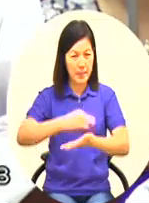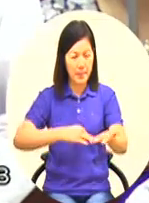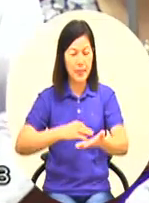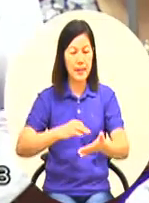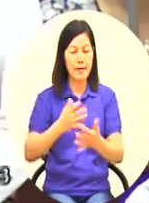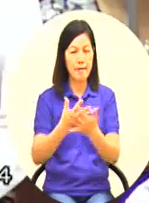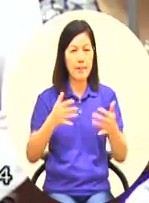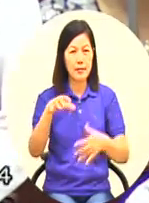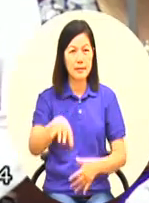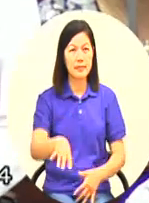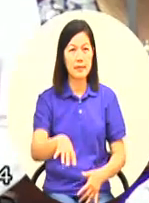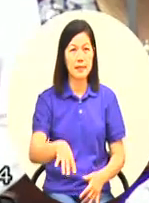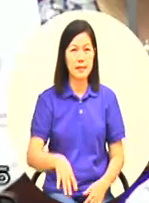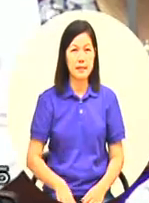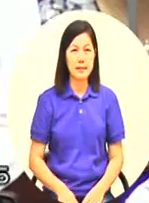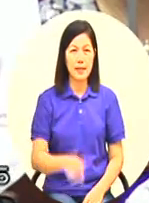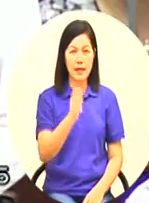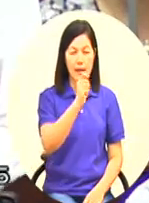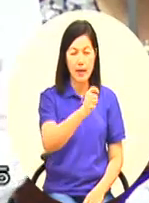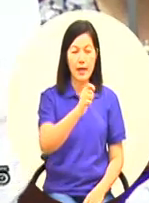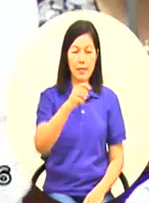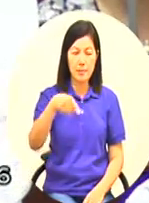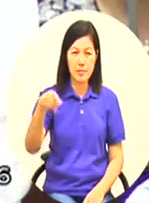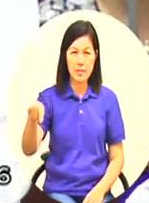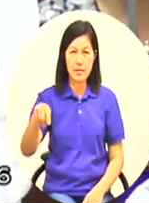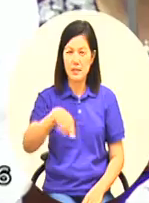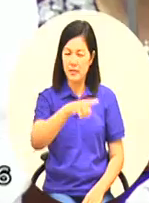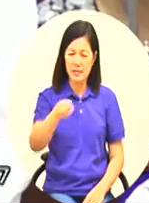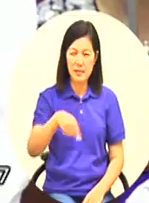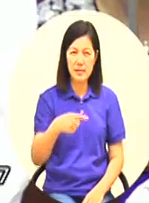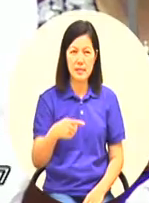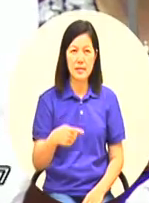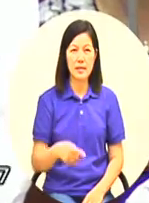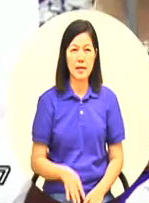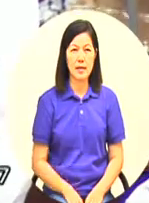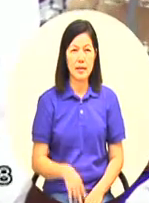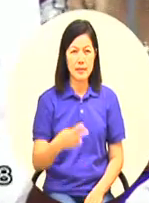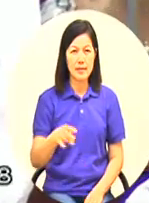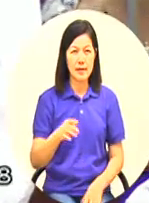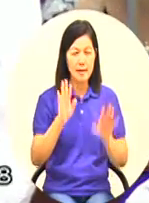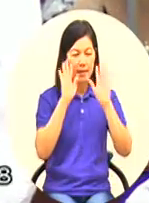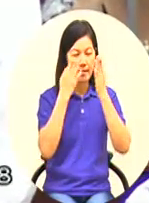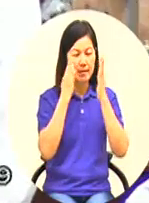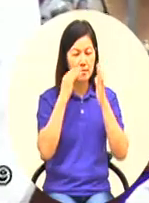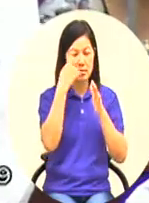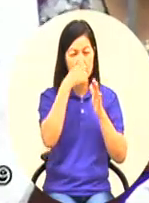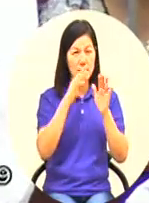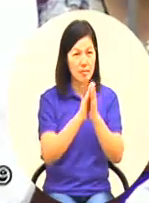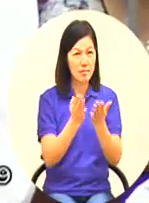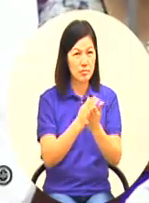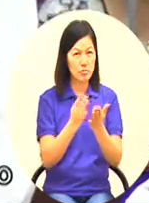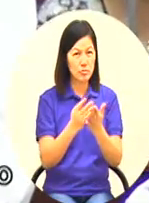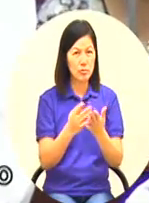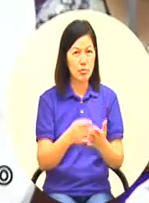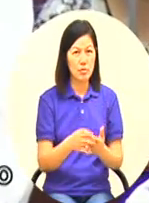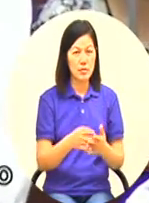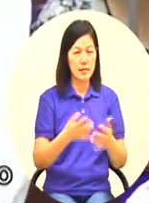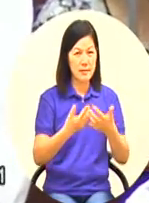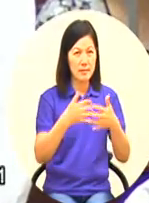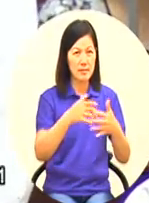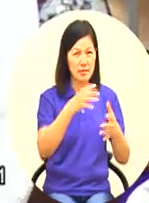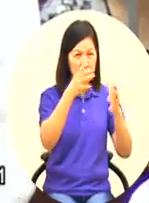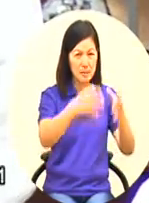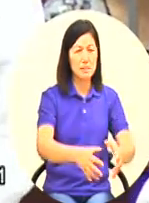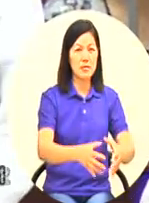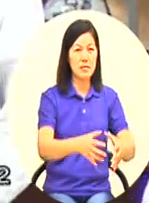有FATS APP 哈，这些还有脸书啊，它的伺服器啊都是在国外啊，所以歹